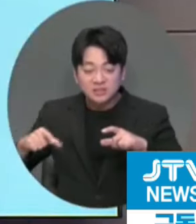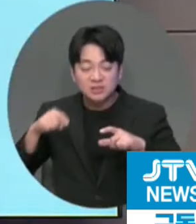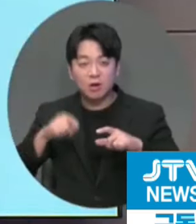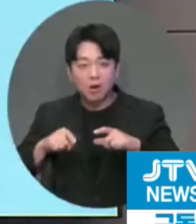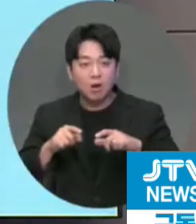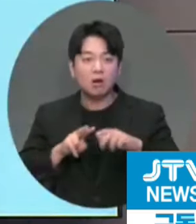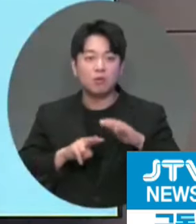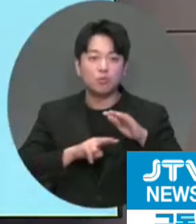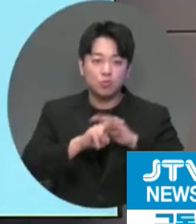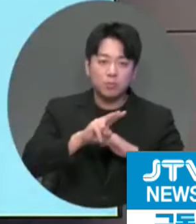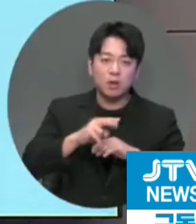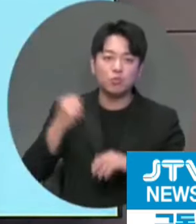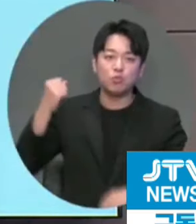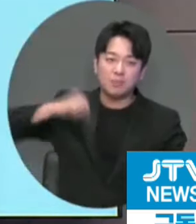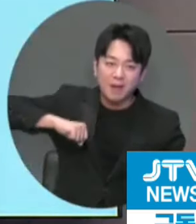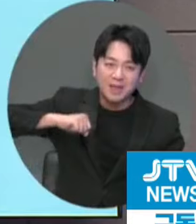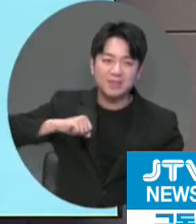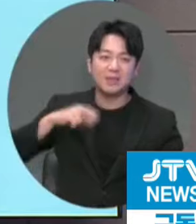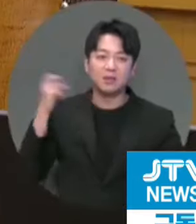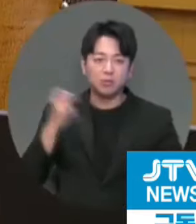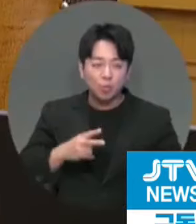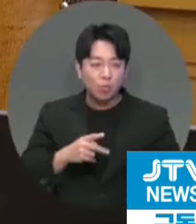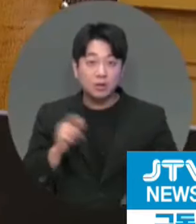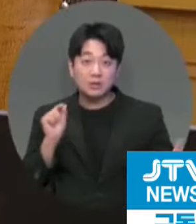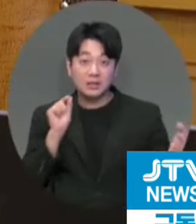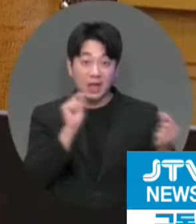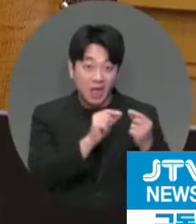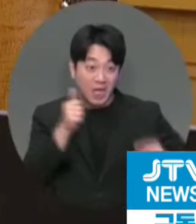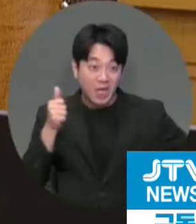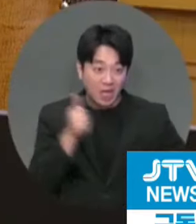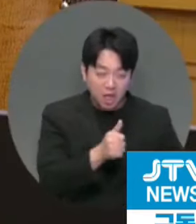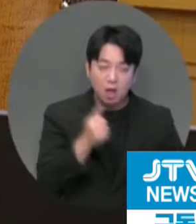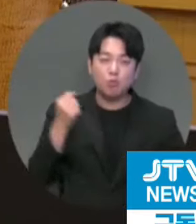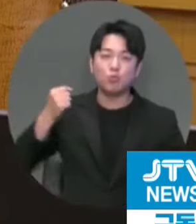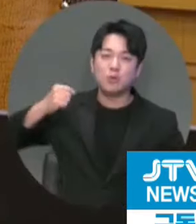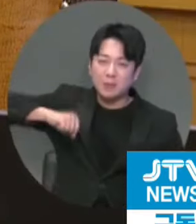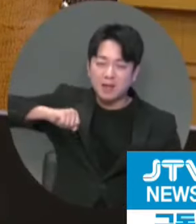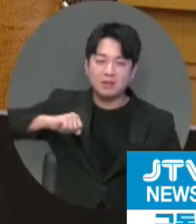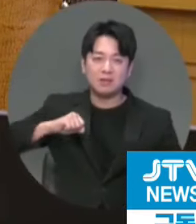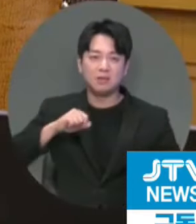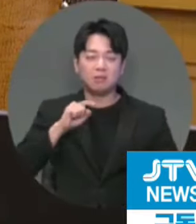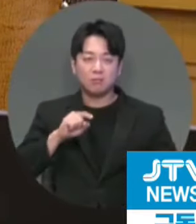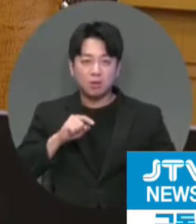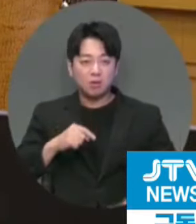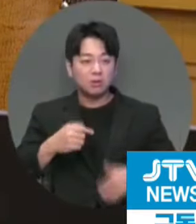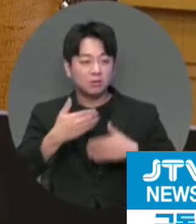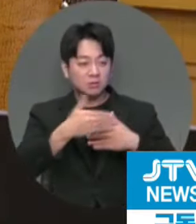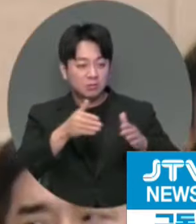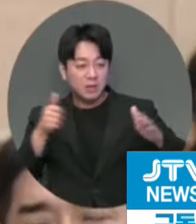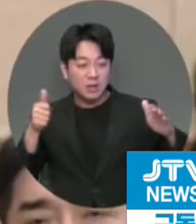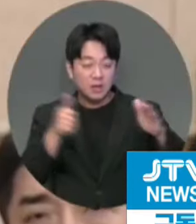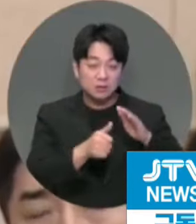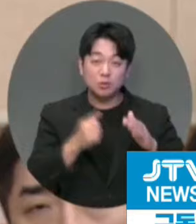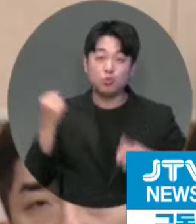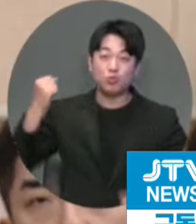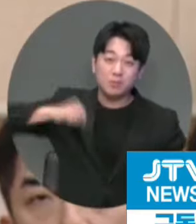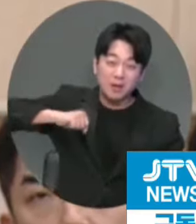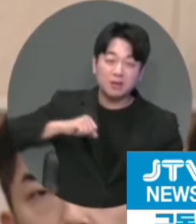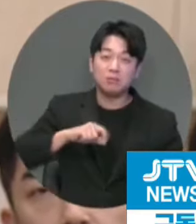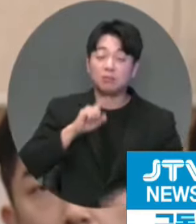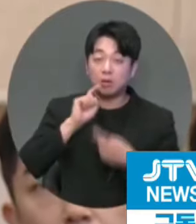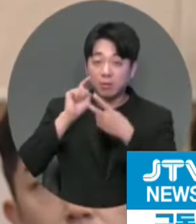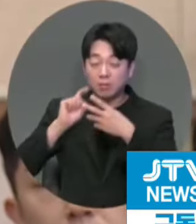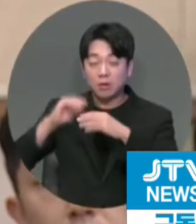위반 이렇게 있는데 참고인께서 요 각각의 어떤 사례들에 대해서 간단하게 좀 말씀해 주실 수 있나요? 이해를 돕기